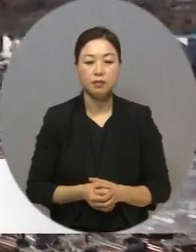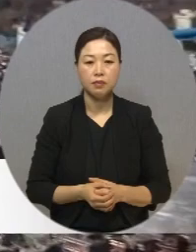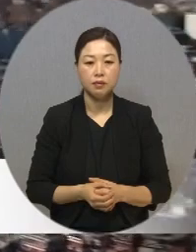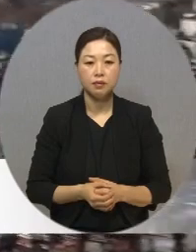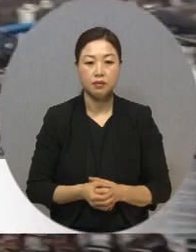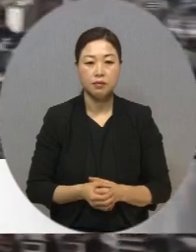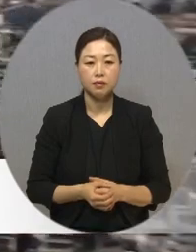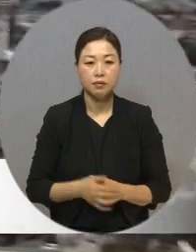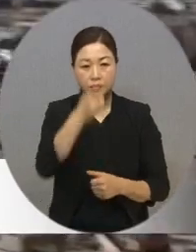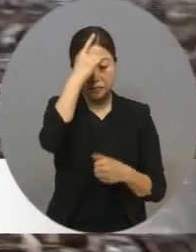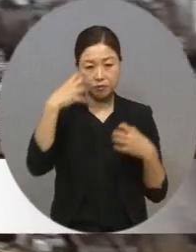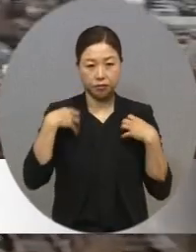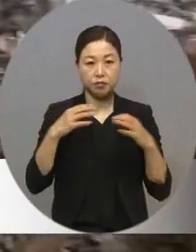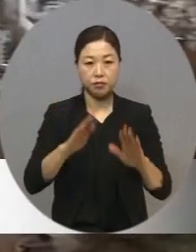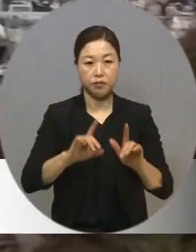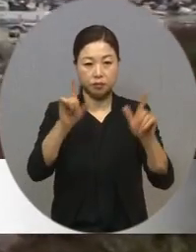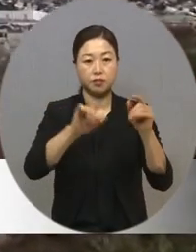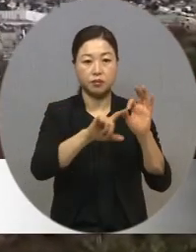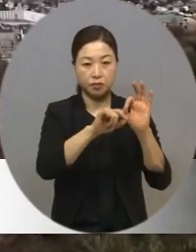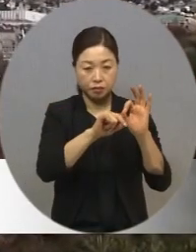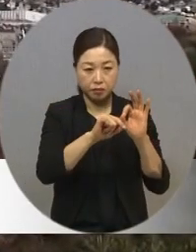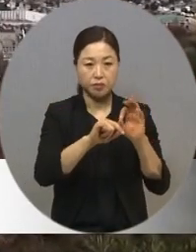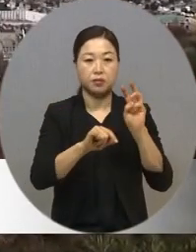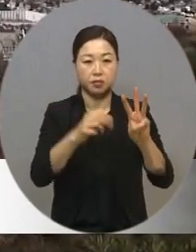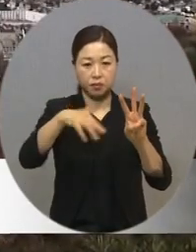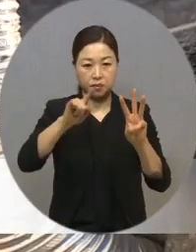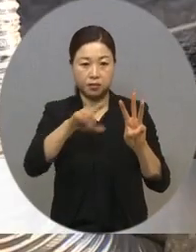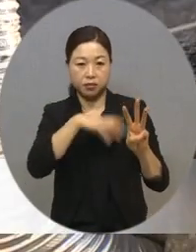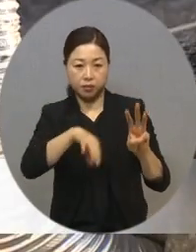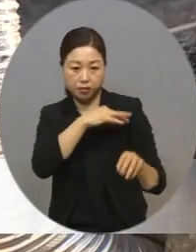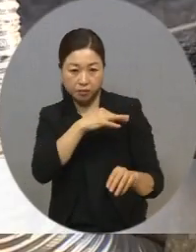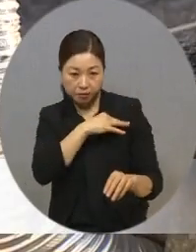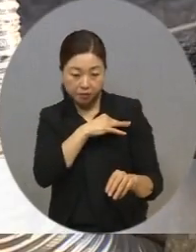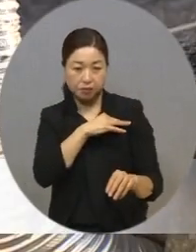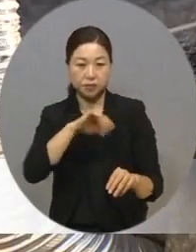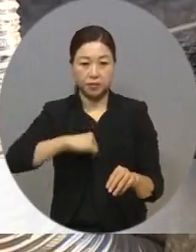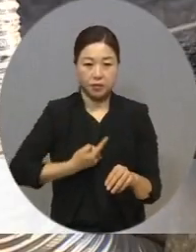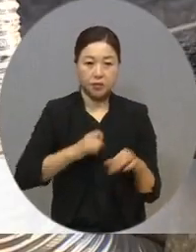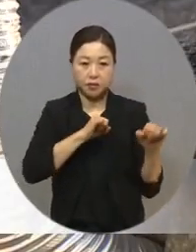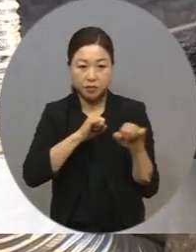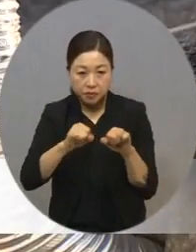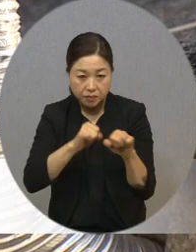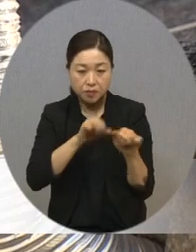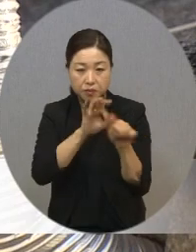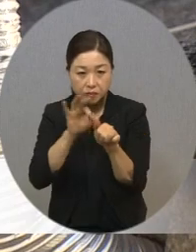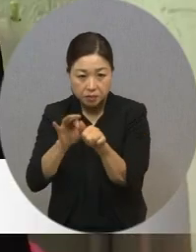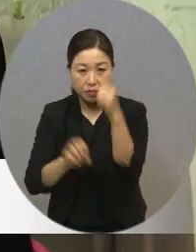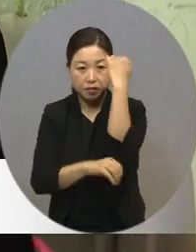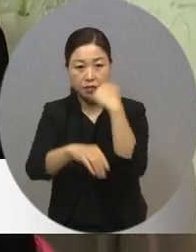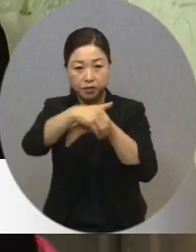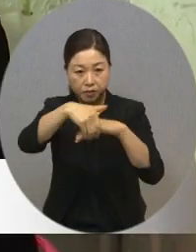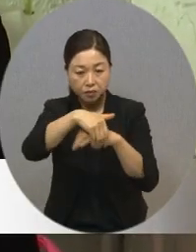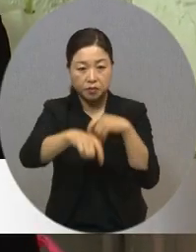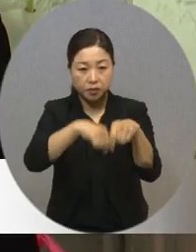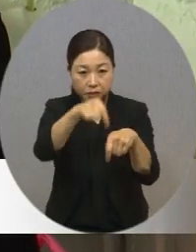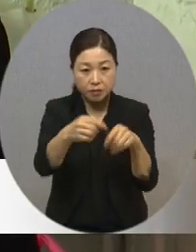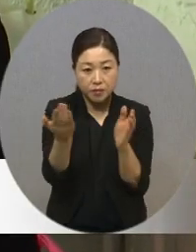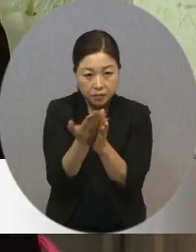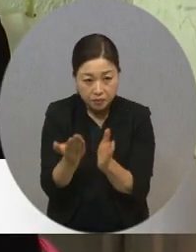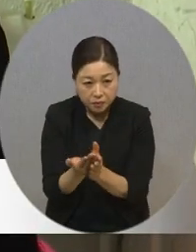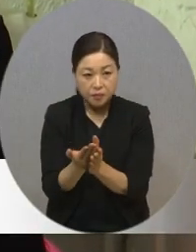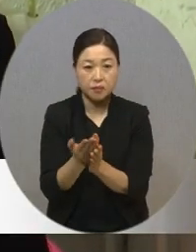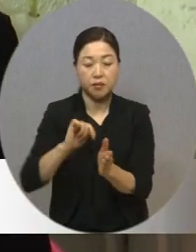한정 10월말 제 3차 기초생활보장 자활급여 기본 계획을 이행하며 마춤형 자활복지